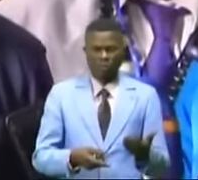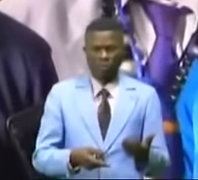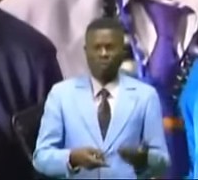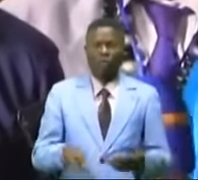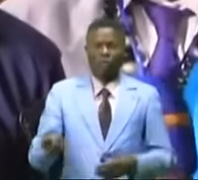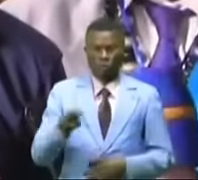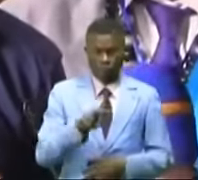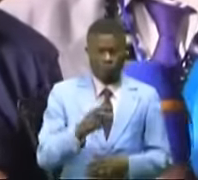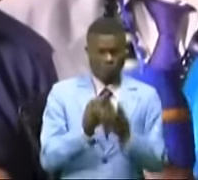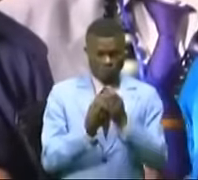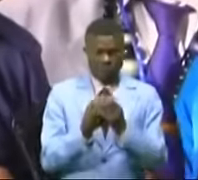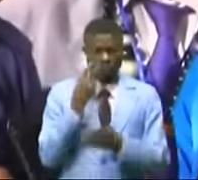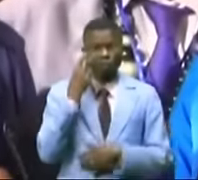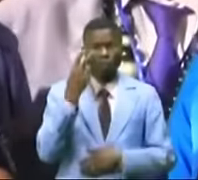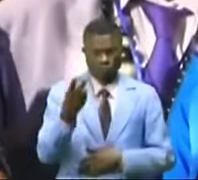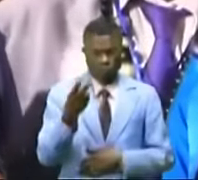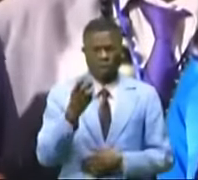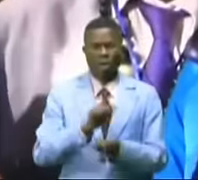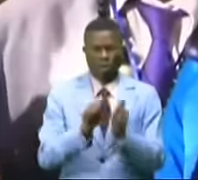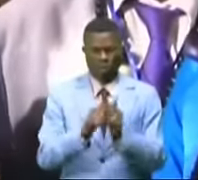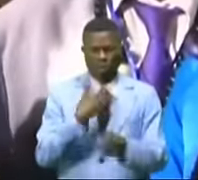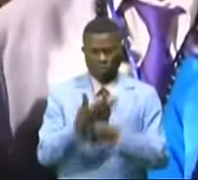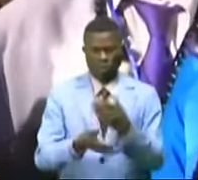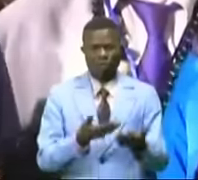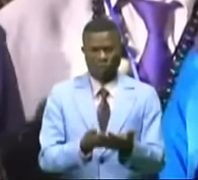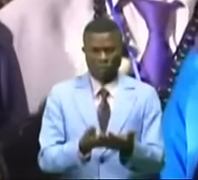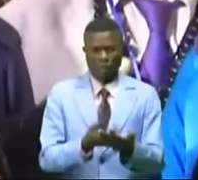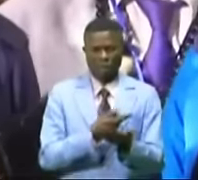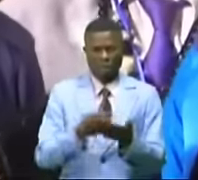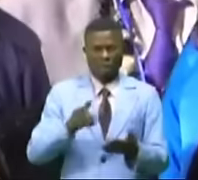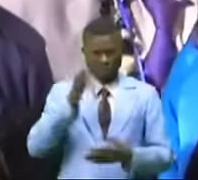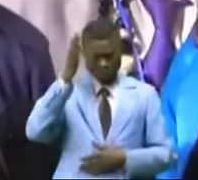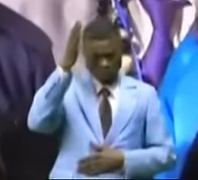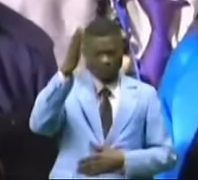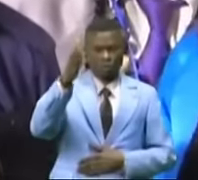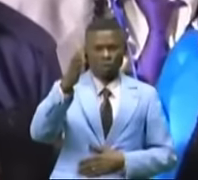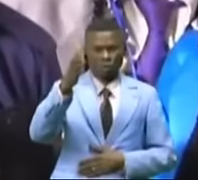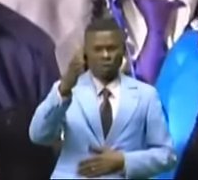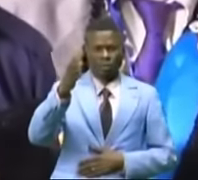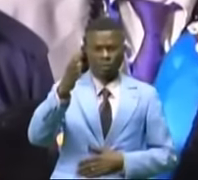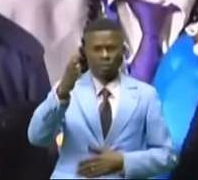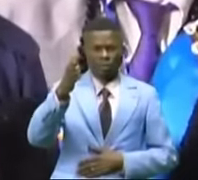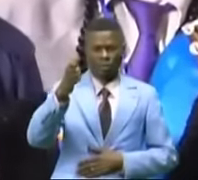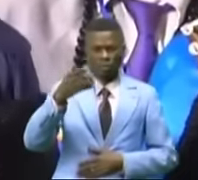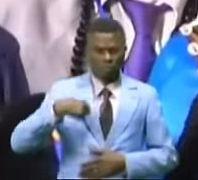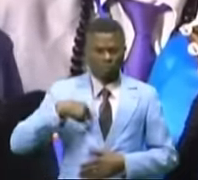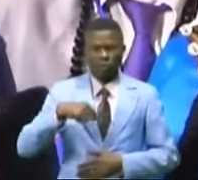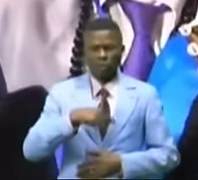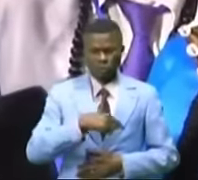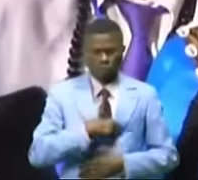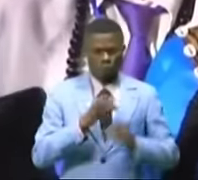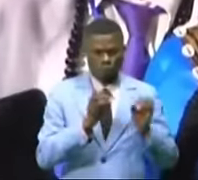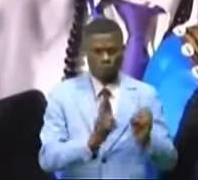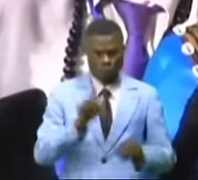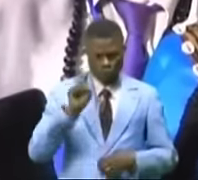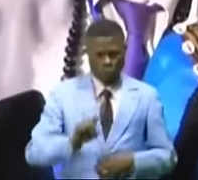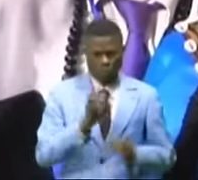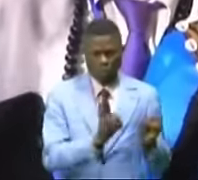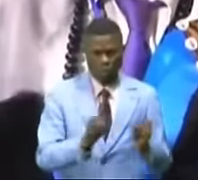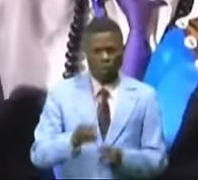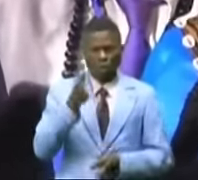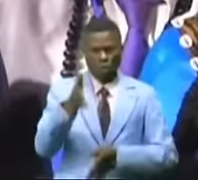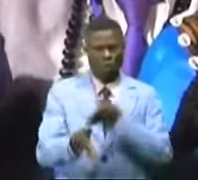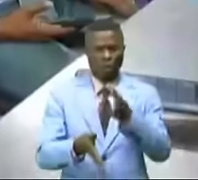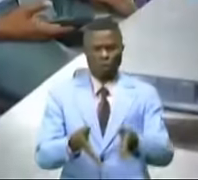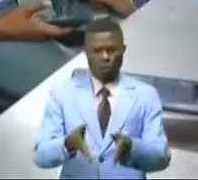vous allez voir ce qui va se passer la semaine prochaine. Nous allons organiser des marches